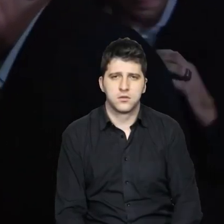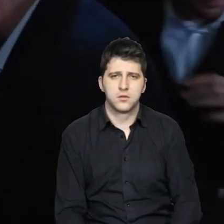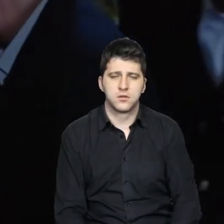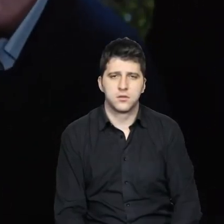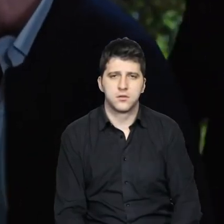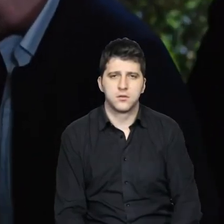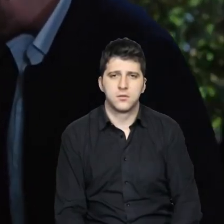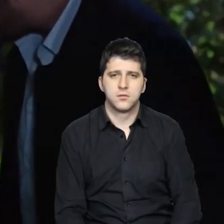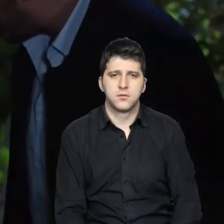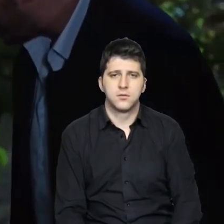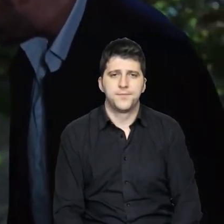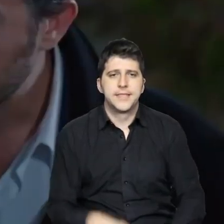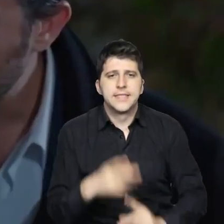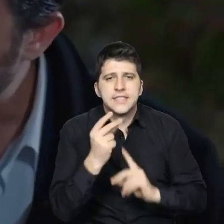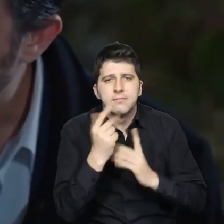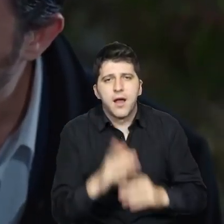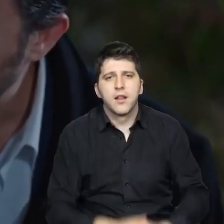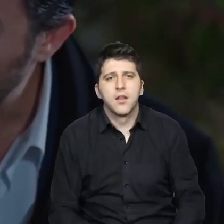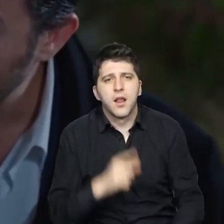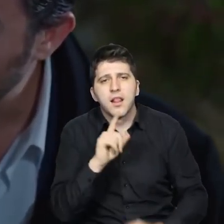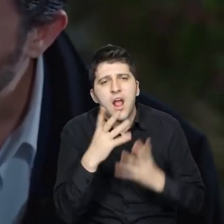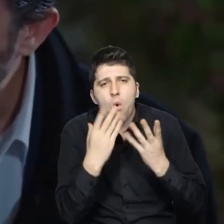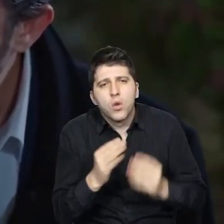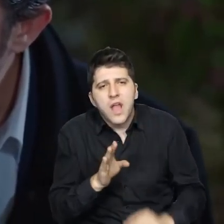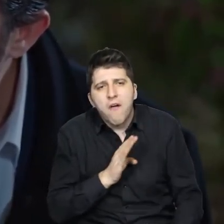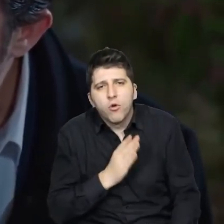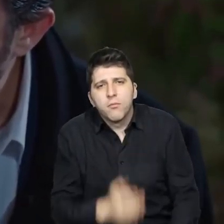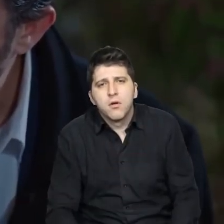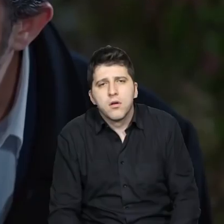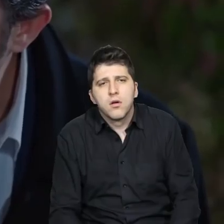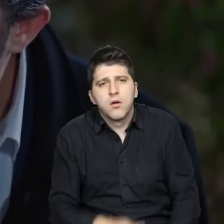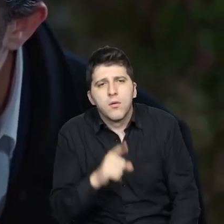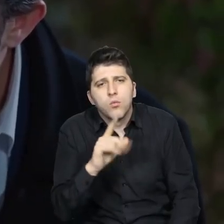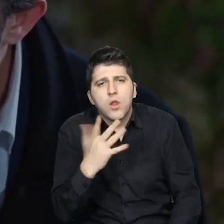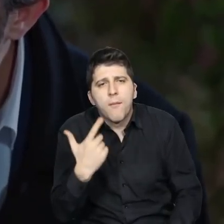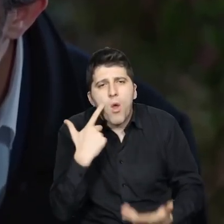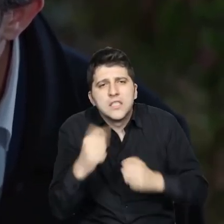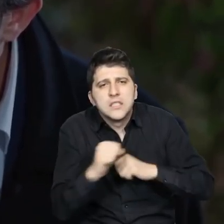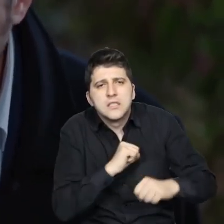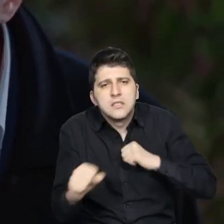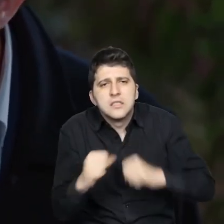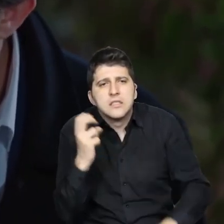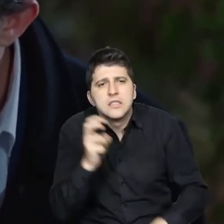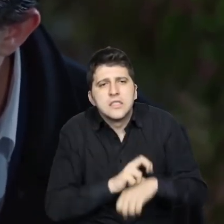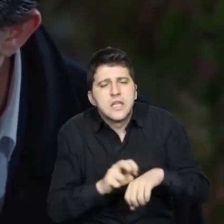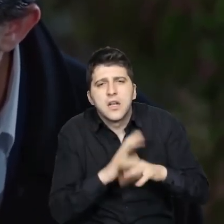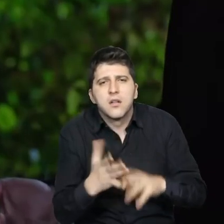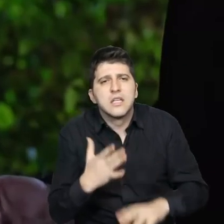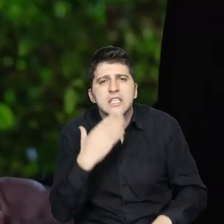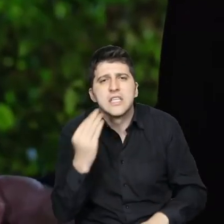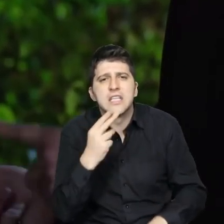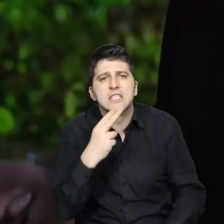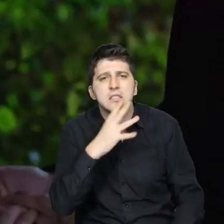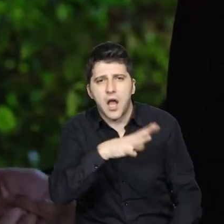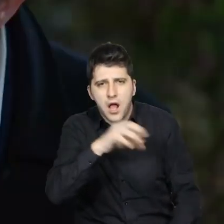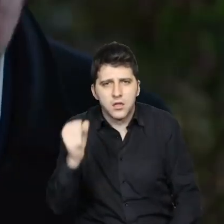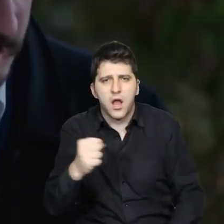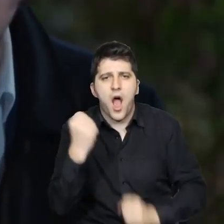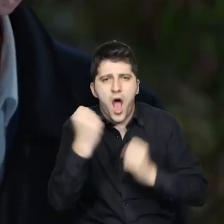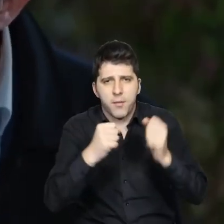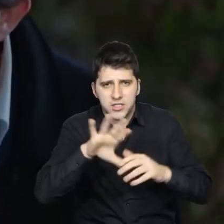geldi. İsmail, sana ne oldu yavrum? Bu ne şiddet, bu ne celal? Genç bir kızı tutsak ettin, arabayı